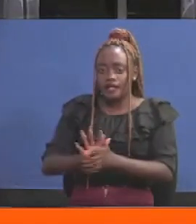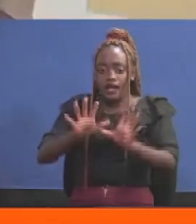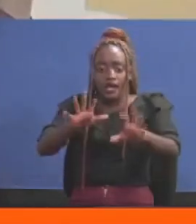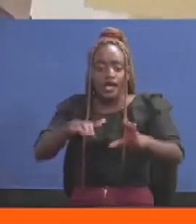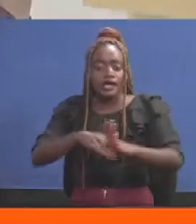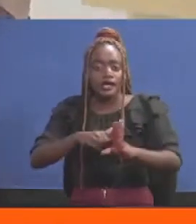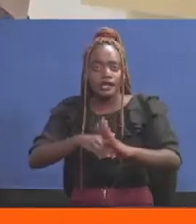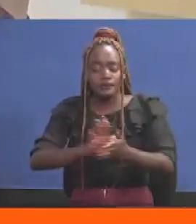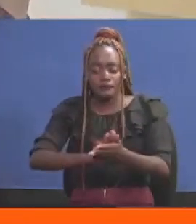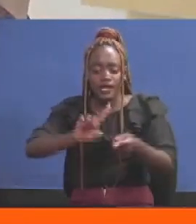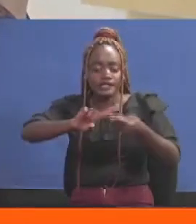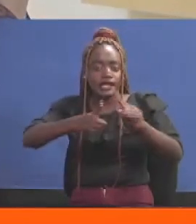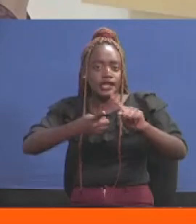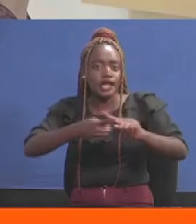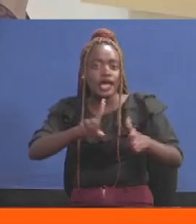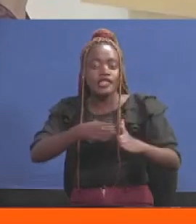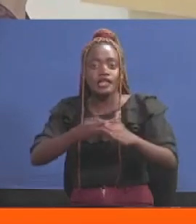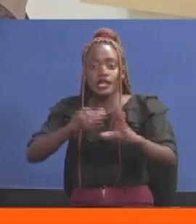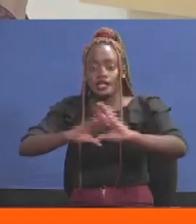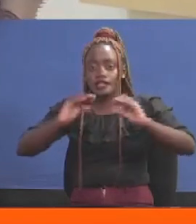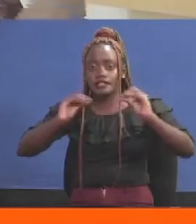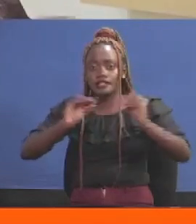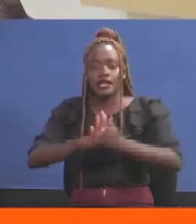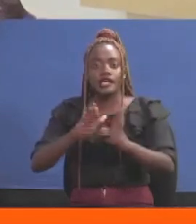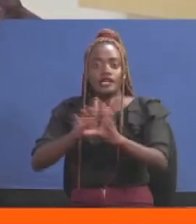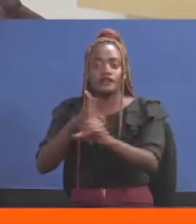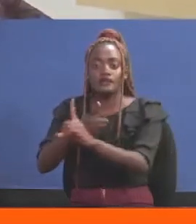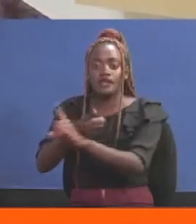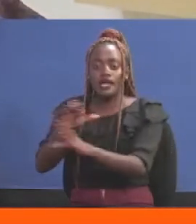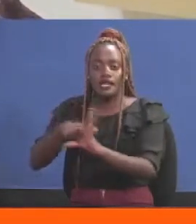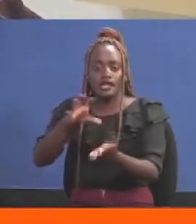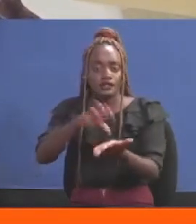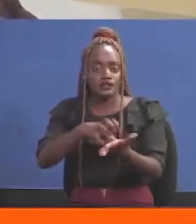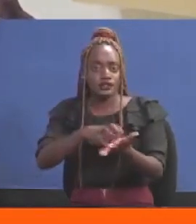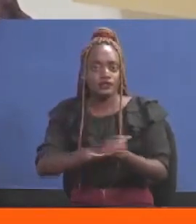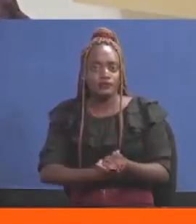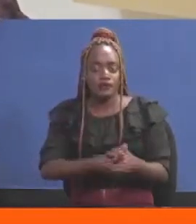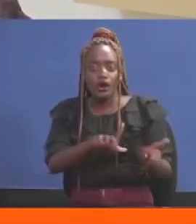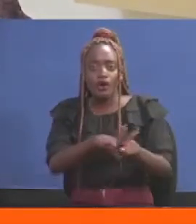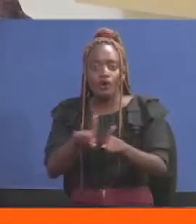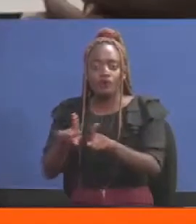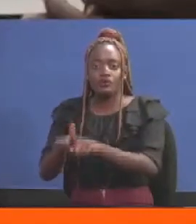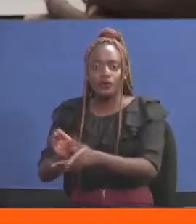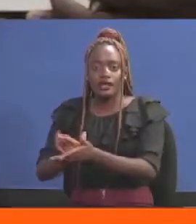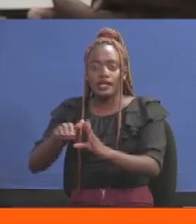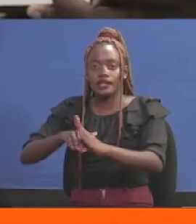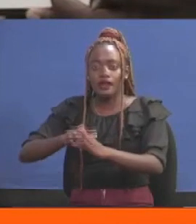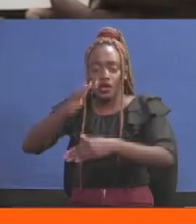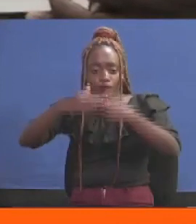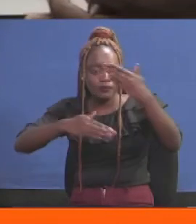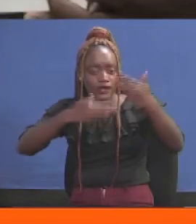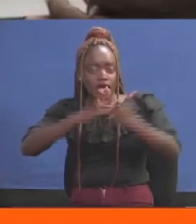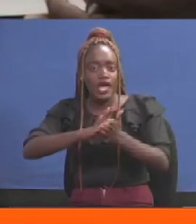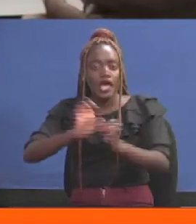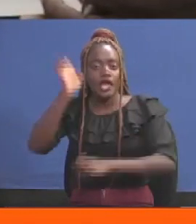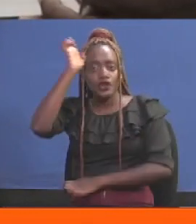shamba yako kwa gazette. Wanasema kuwa kutokana na mafunzo ya mara kwa mara kutoka kwa vitengo mbalimbali ikiwemo chuo cha Mama Ngina,